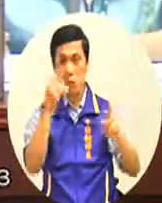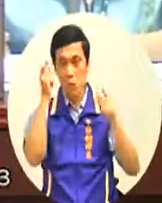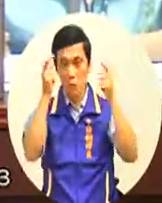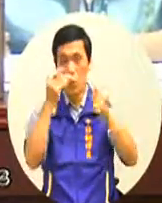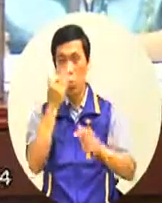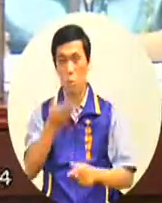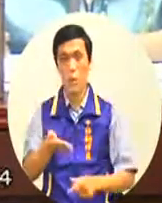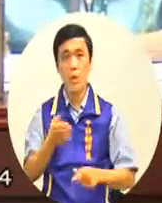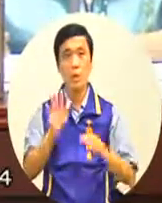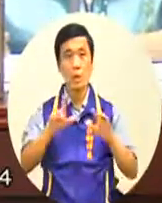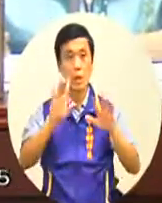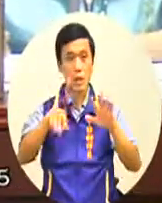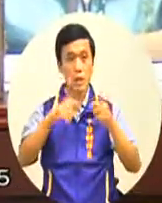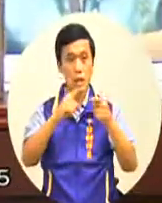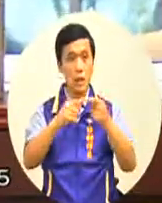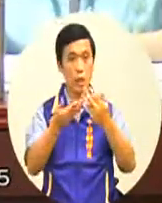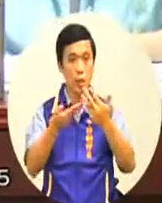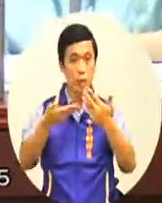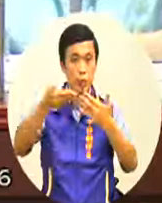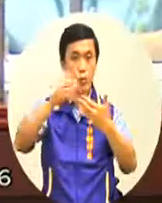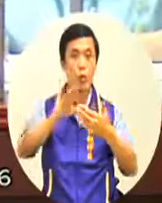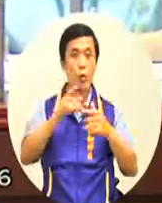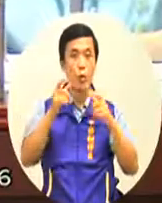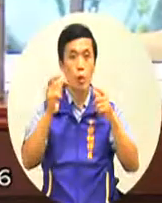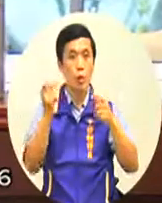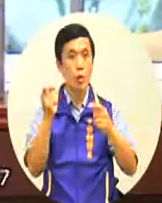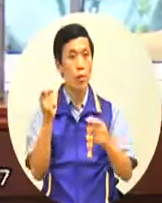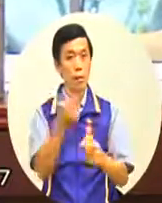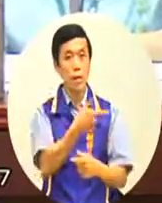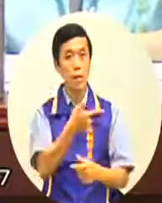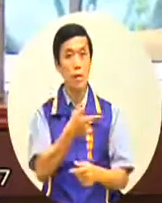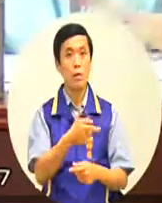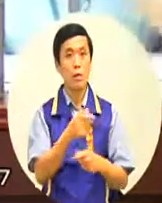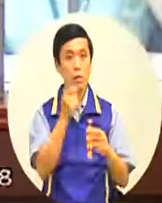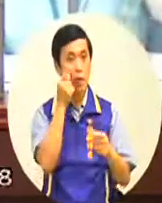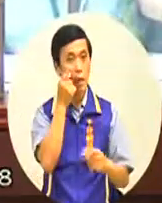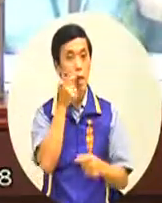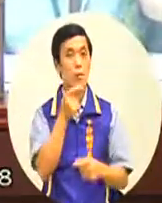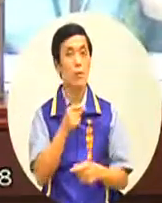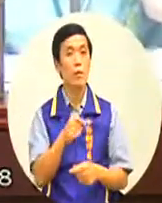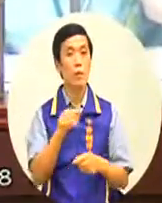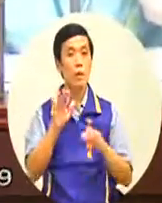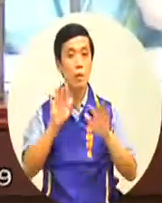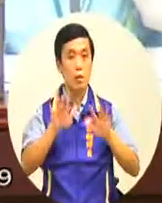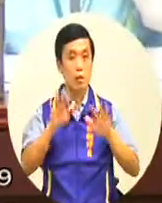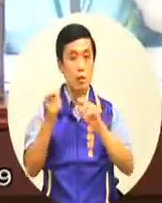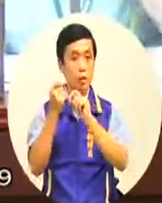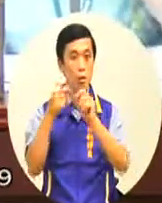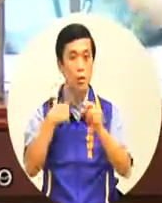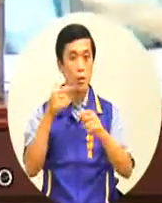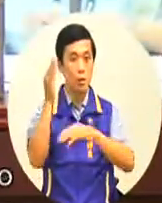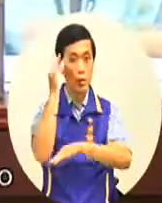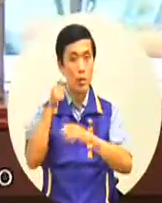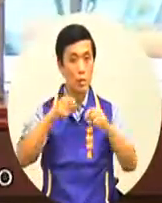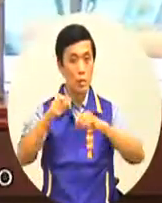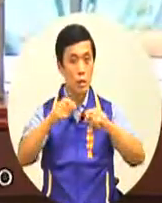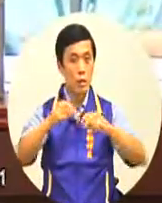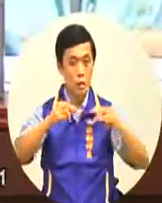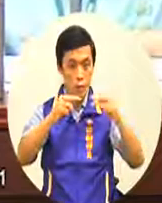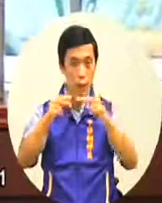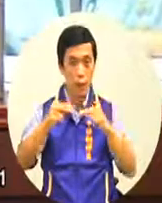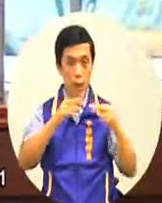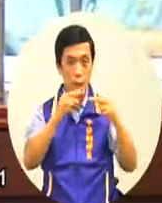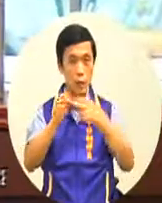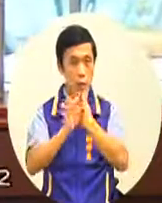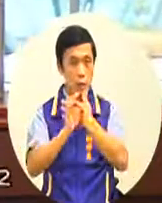有上升了，比台南好了。所以其实这段时间以来，我们做了很多的政策，我们不断的尝试很多。那